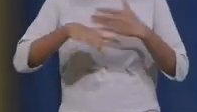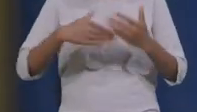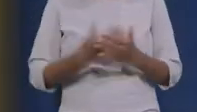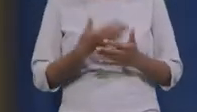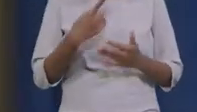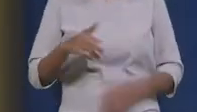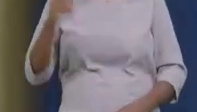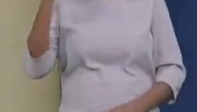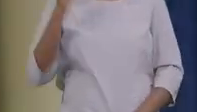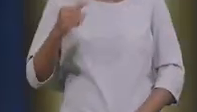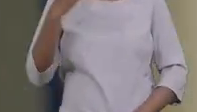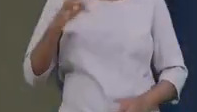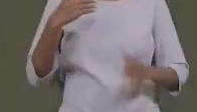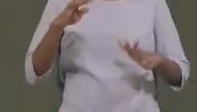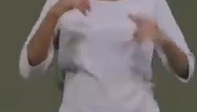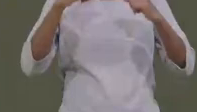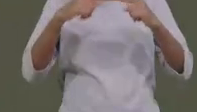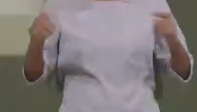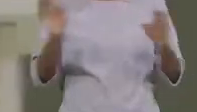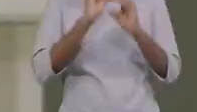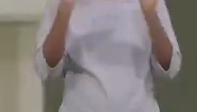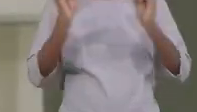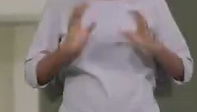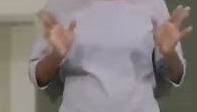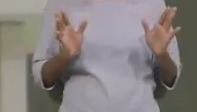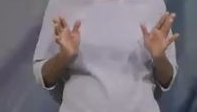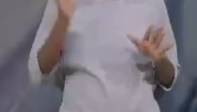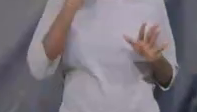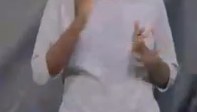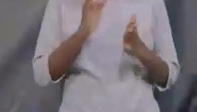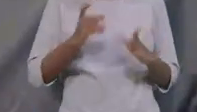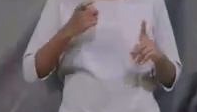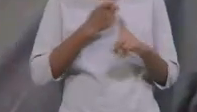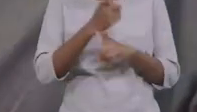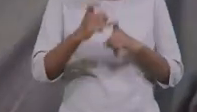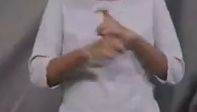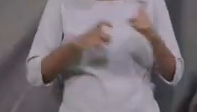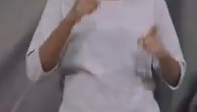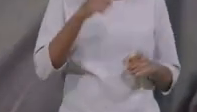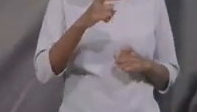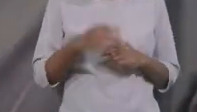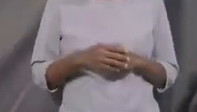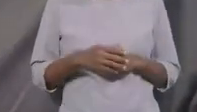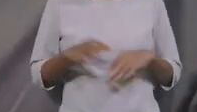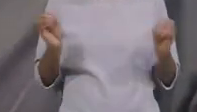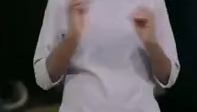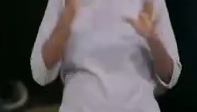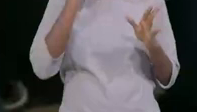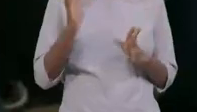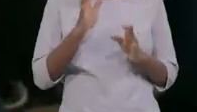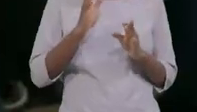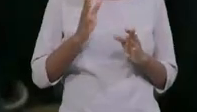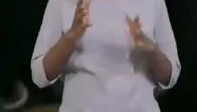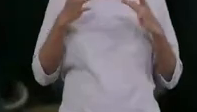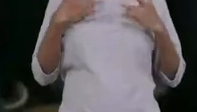sur la puissance de l'ennemi, rien ne pourra te nuire. Rien